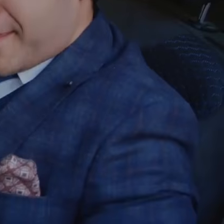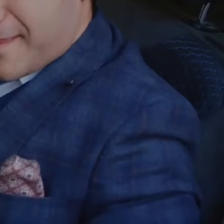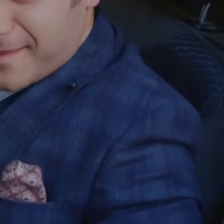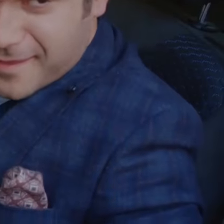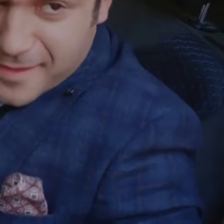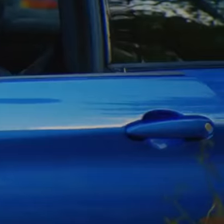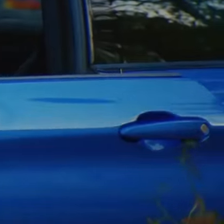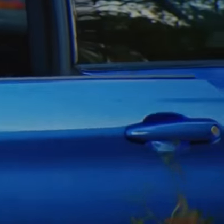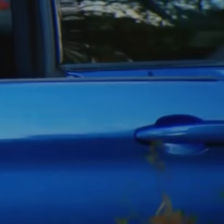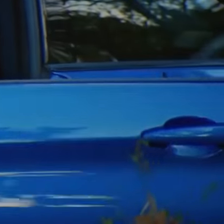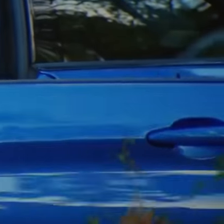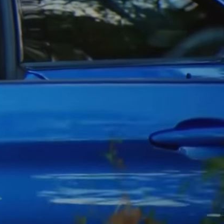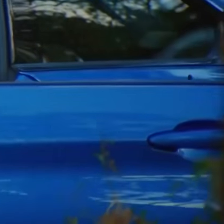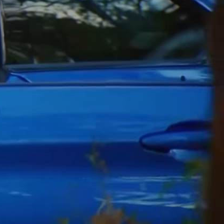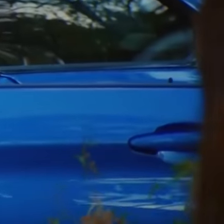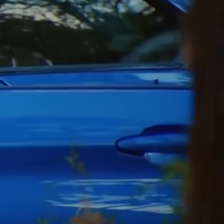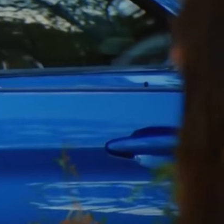kamarla para duruyor.